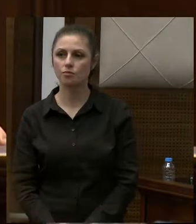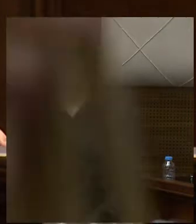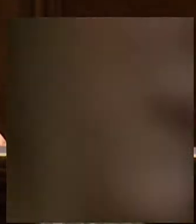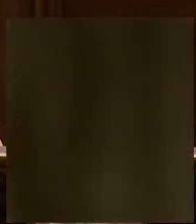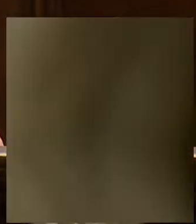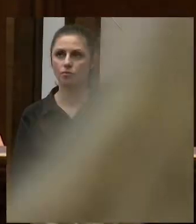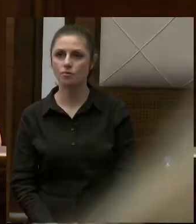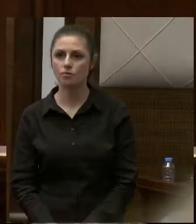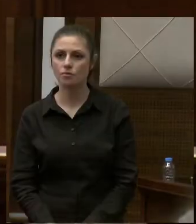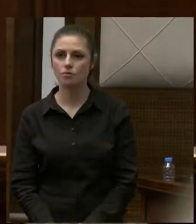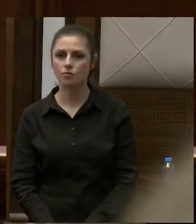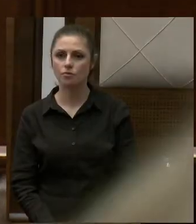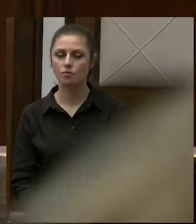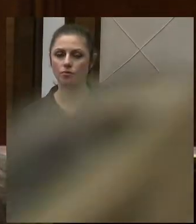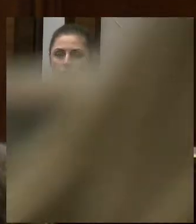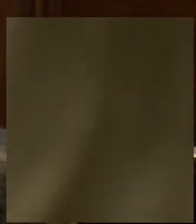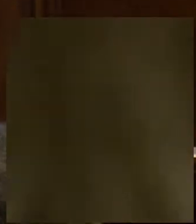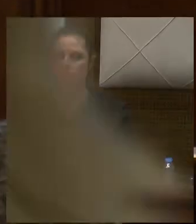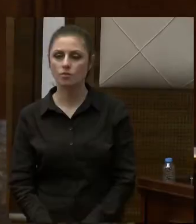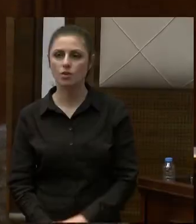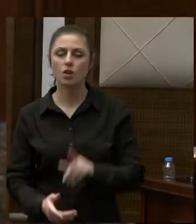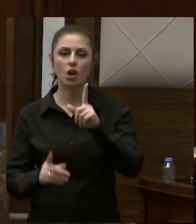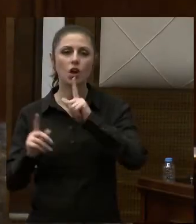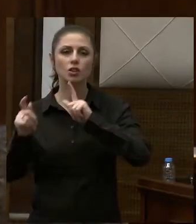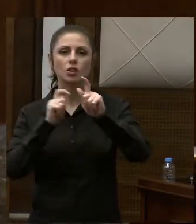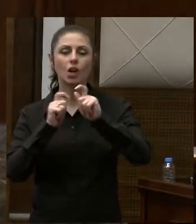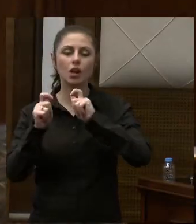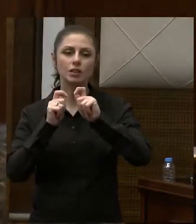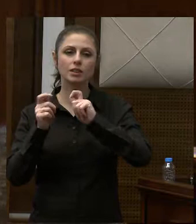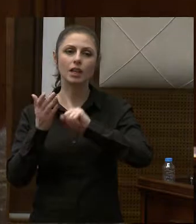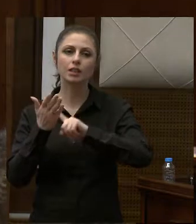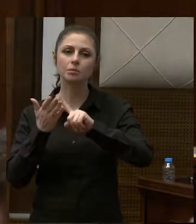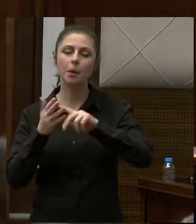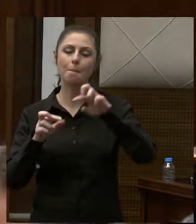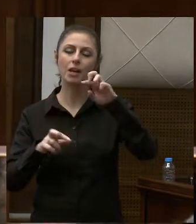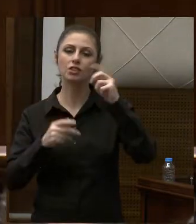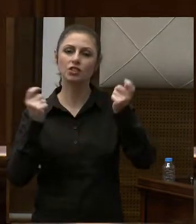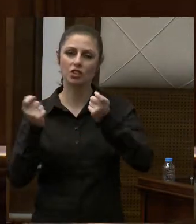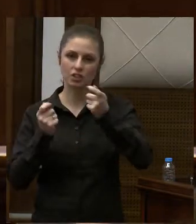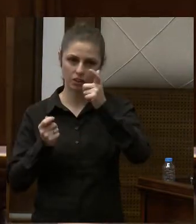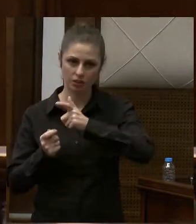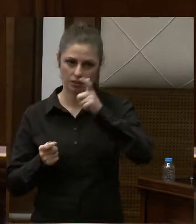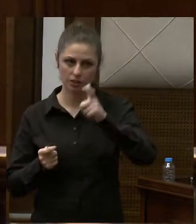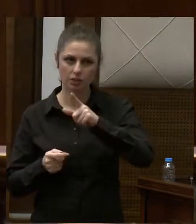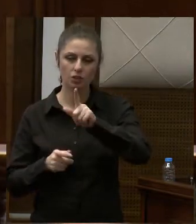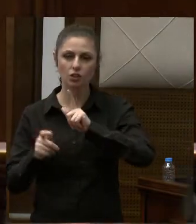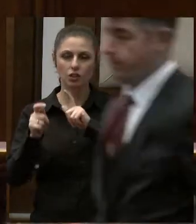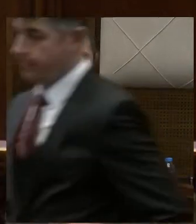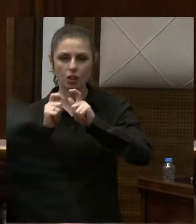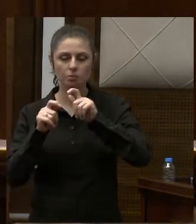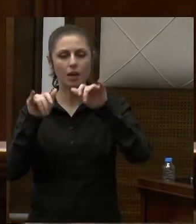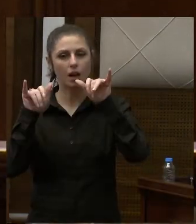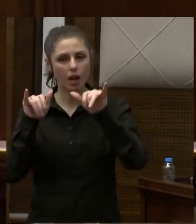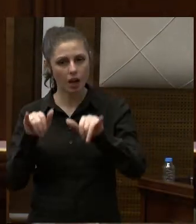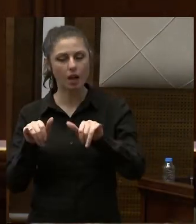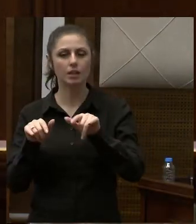Değerli arkadaşlar, mevcut belediyemizde sözleşmeli personel olarak çalışan personelin sözleşmesinin aynı şekilde daha